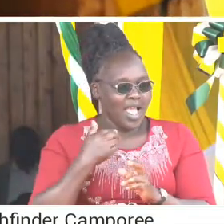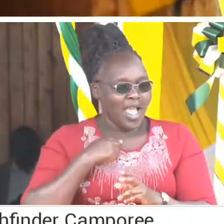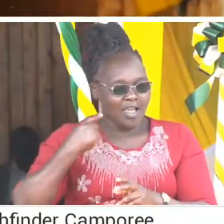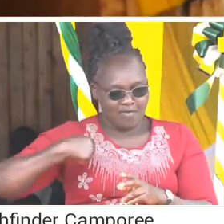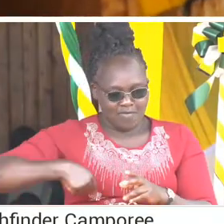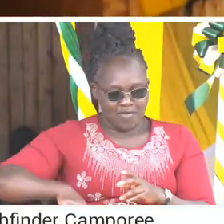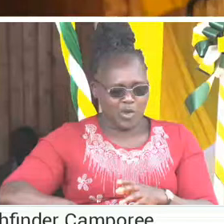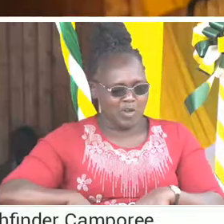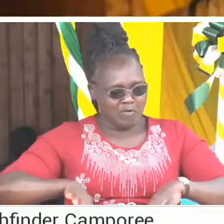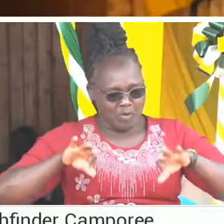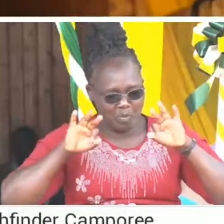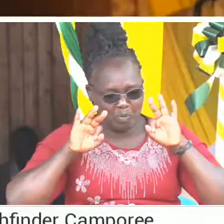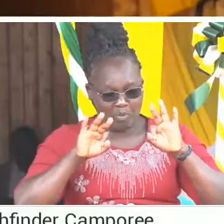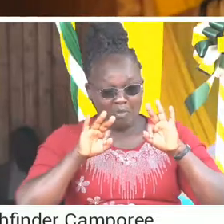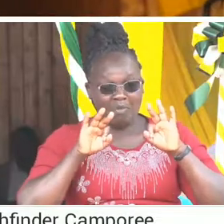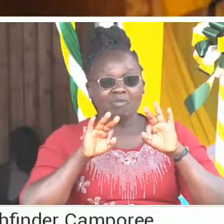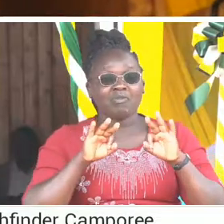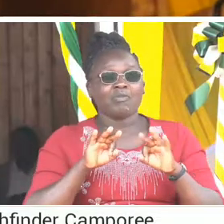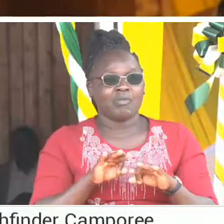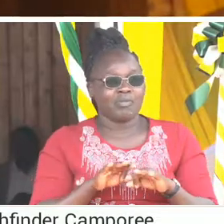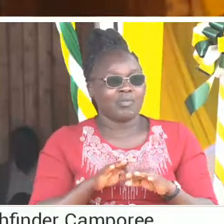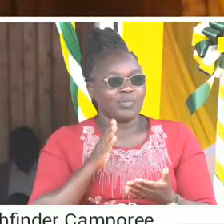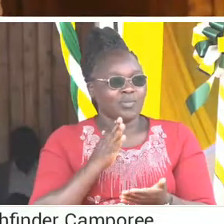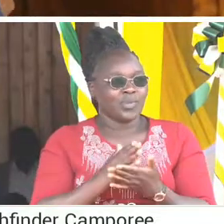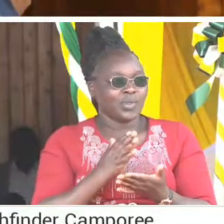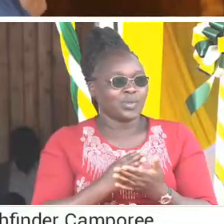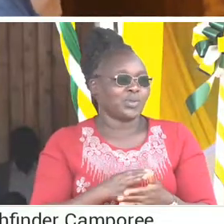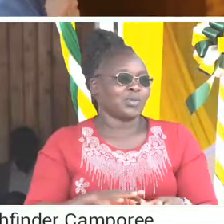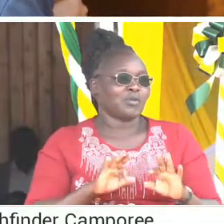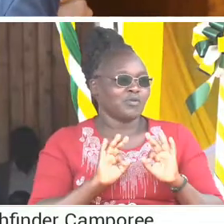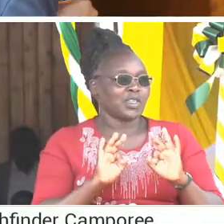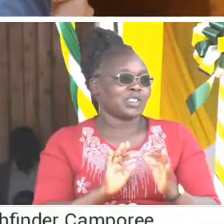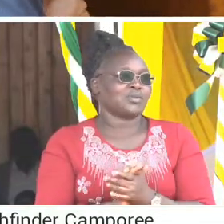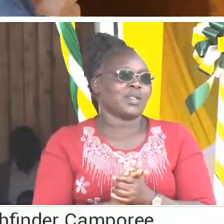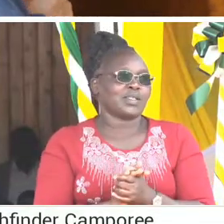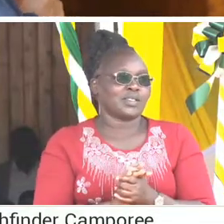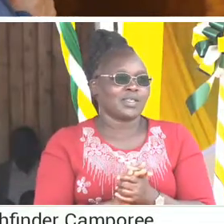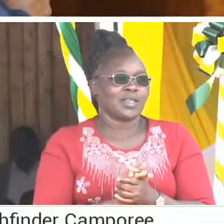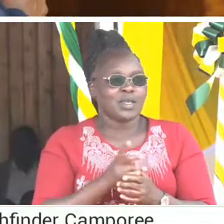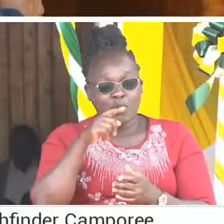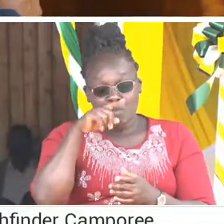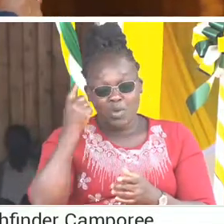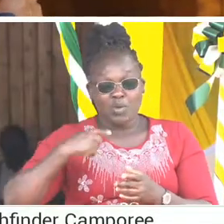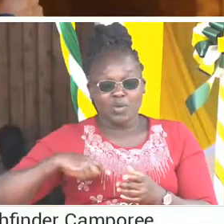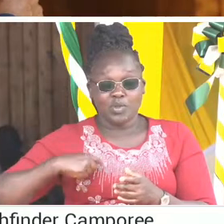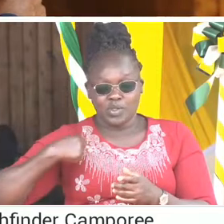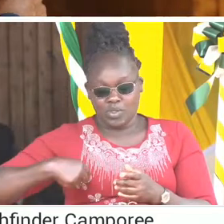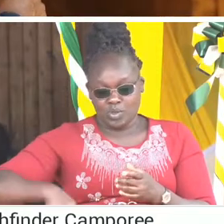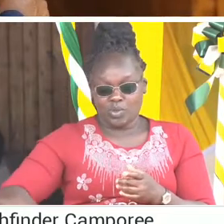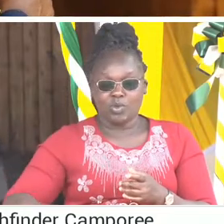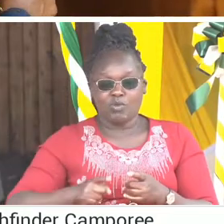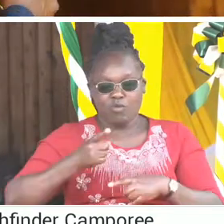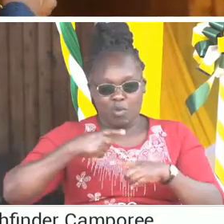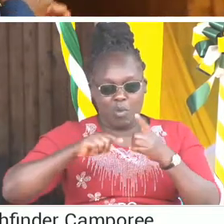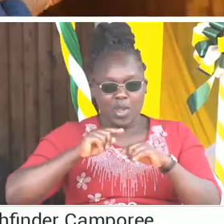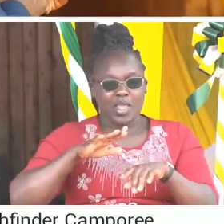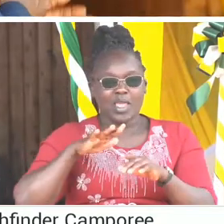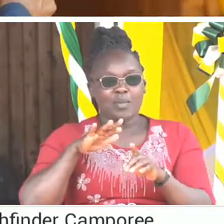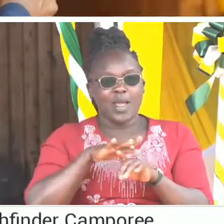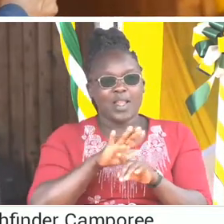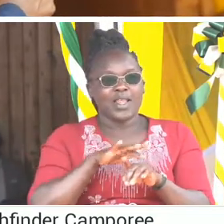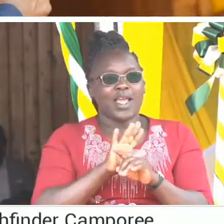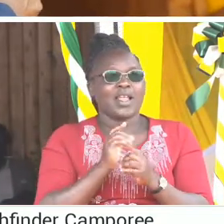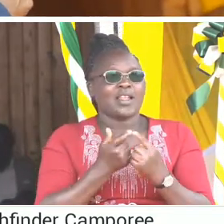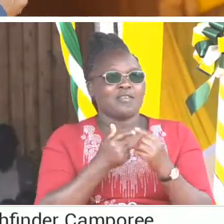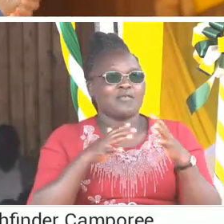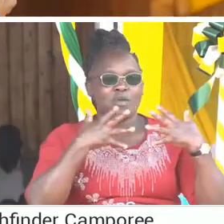zimefika. Yangu haijafika, inatoka mbali. Yakini yake ilifika mapema na ni kiongozi wetu ambaye